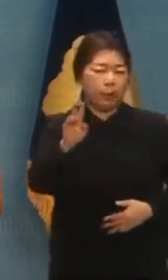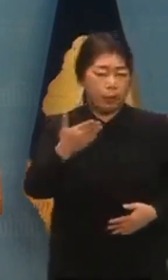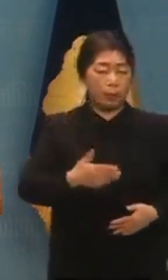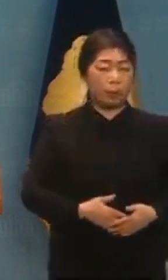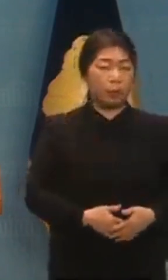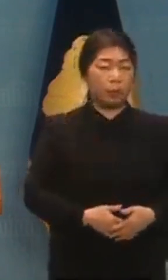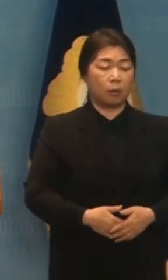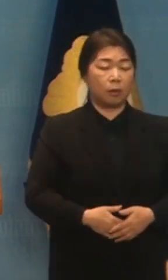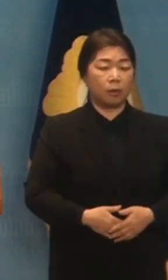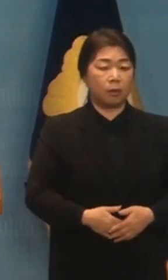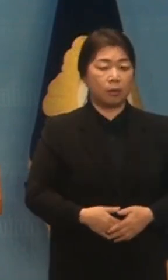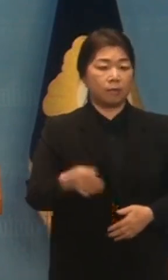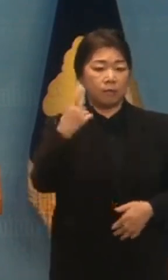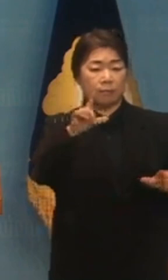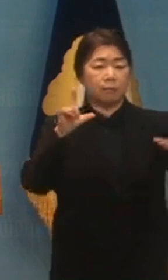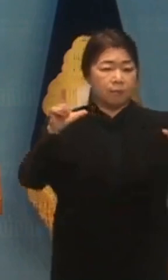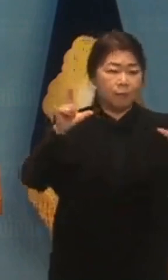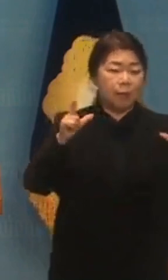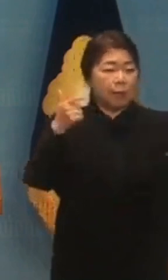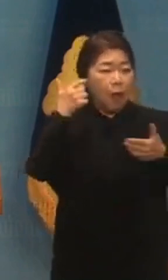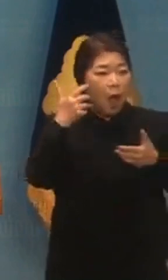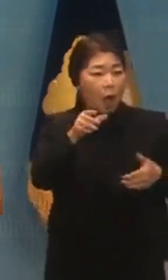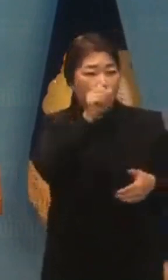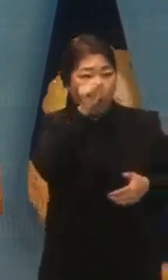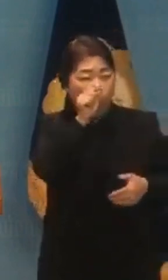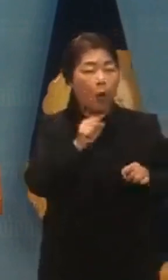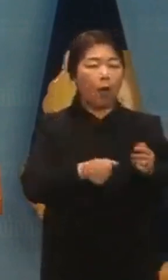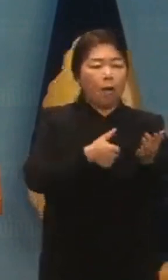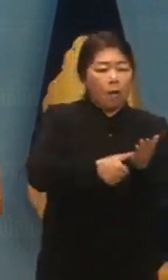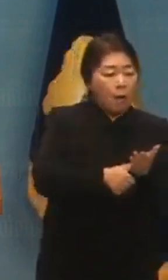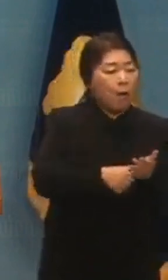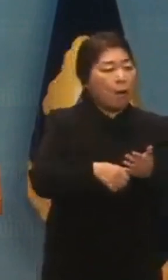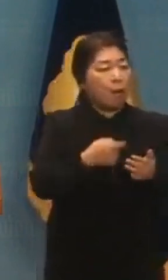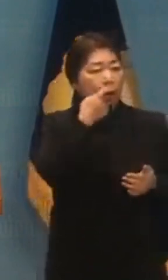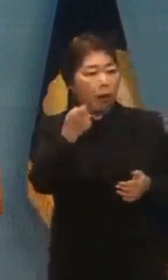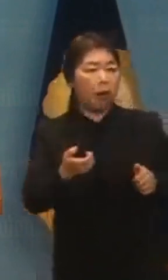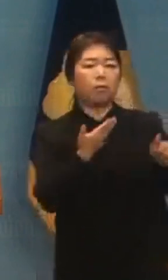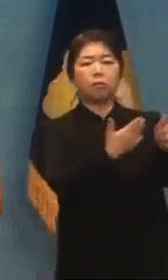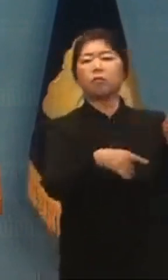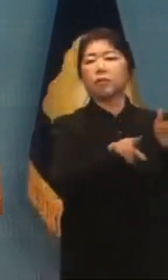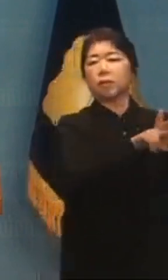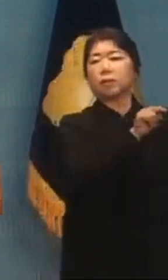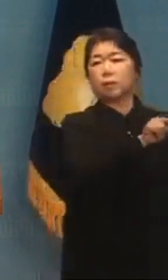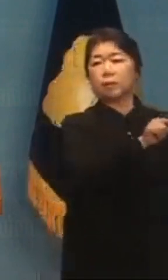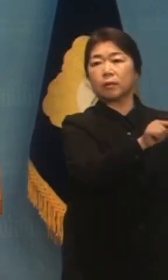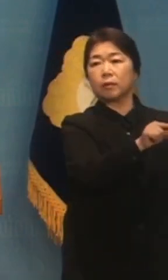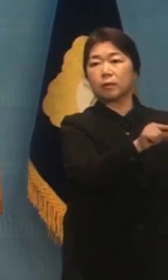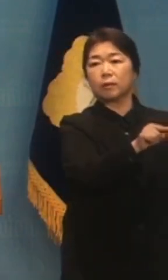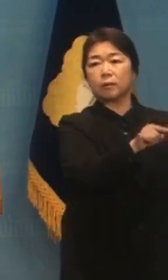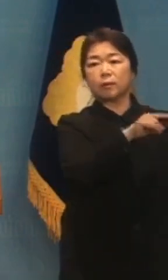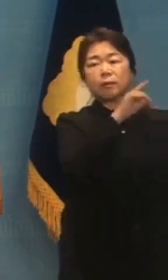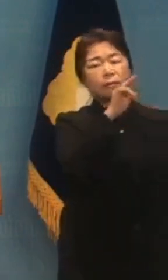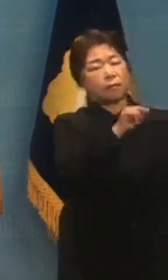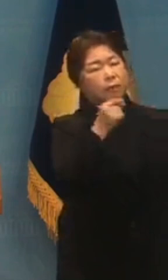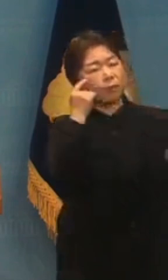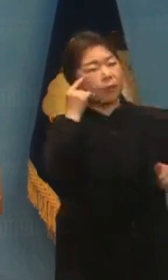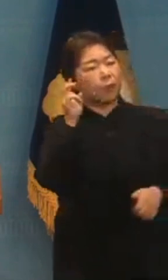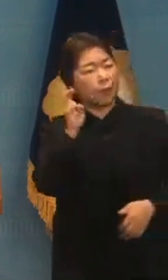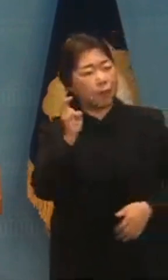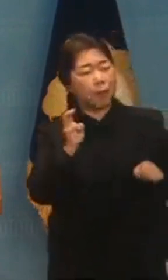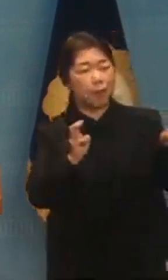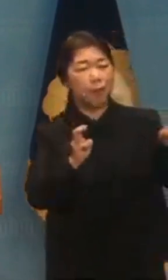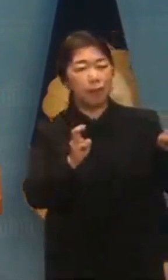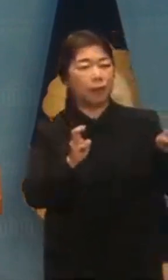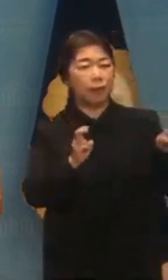인기만 쫓는 포퓰리즘이라기엔 소수만 불공정 혜택을 누리니 인기도 없을 듯합니다.